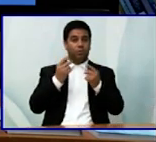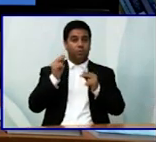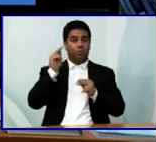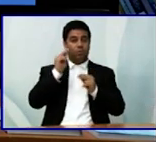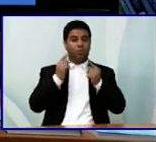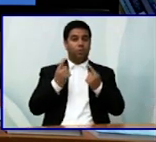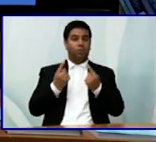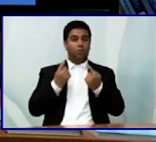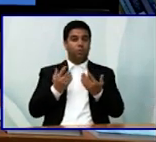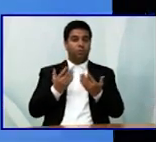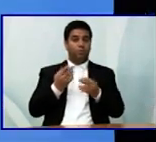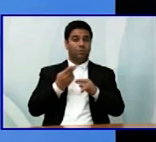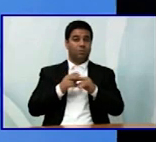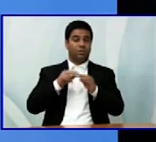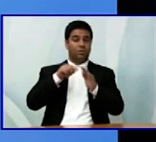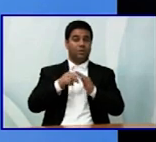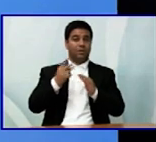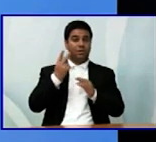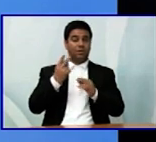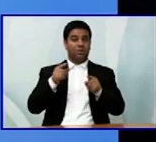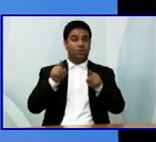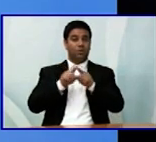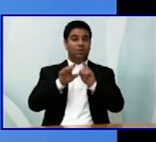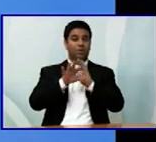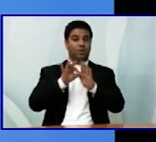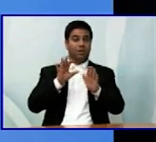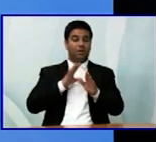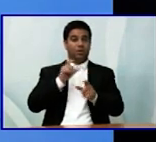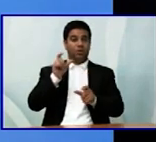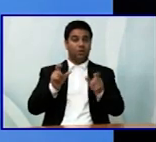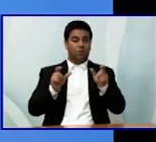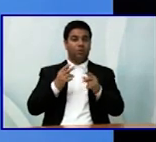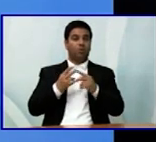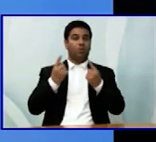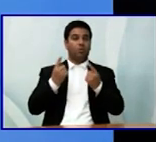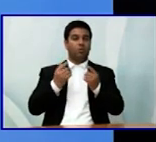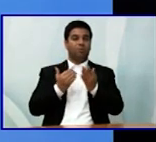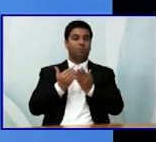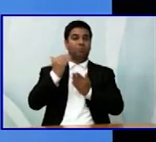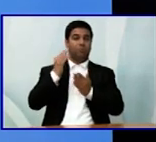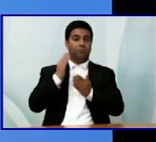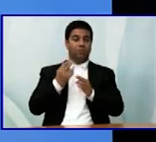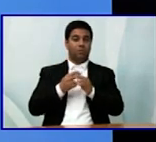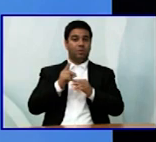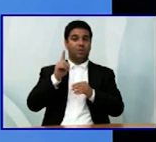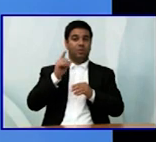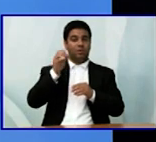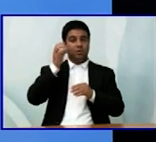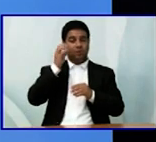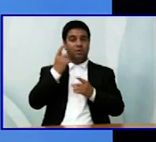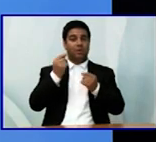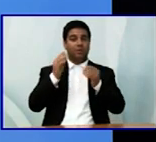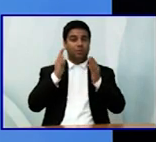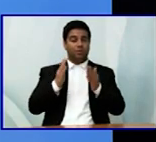o'quvni ulug' bil. Bu ikkisi tanlangan bandasini ulug'laydi. Zakovat qayerda